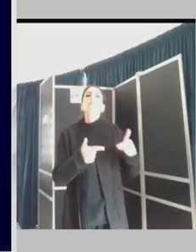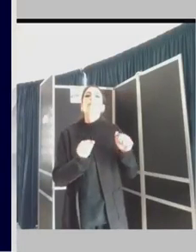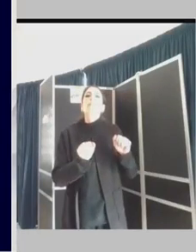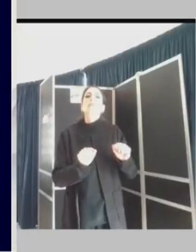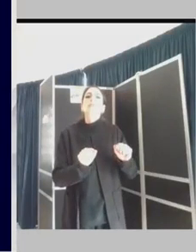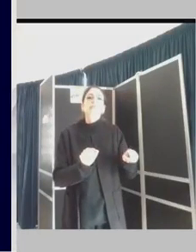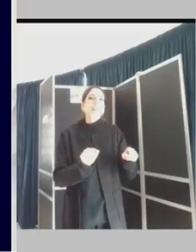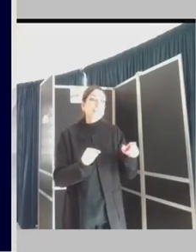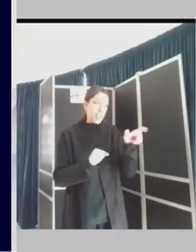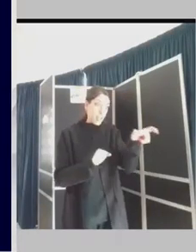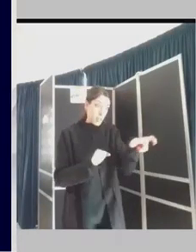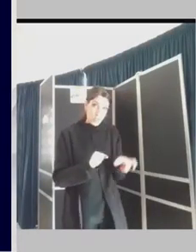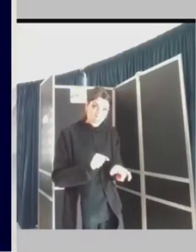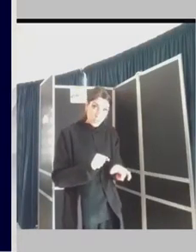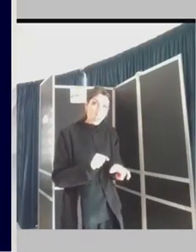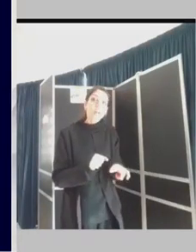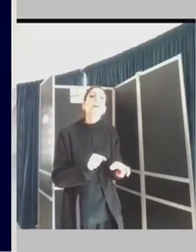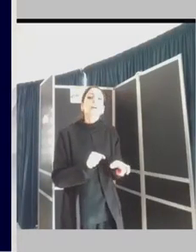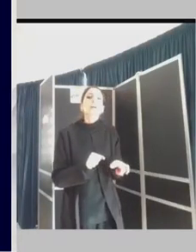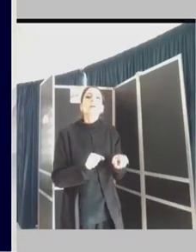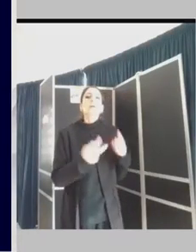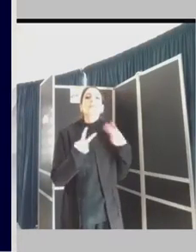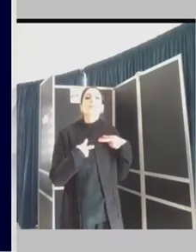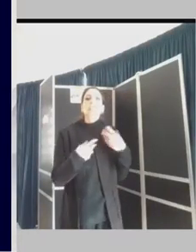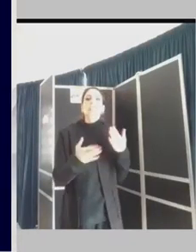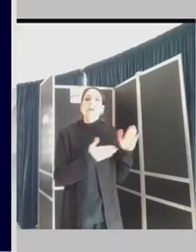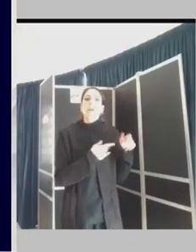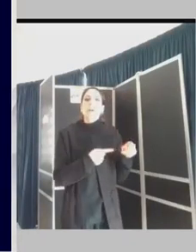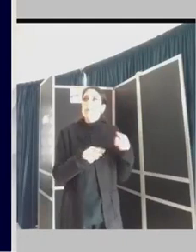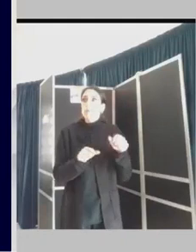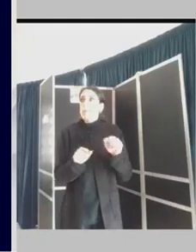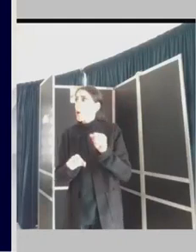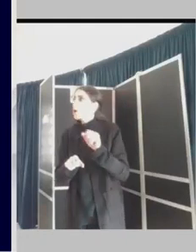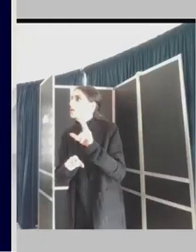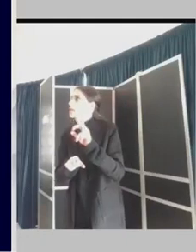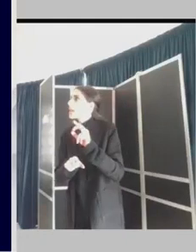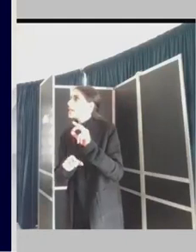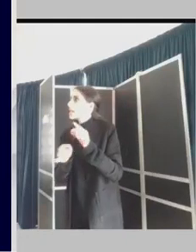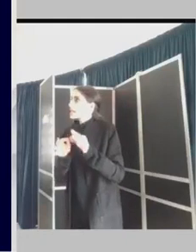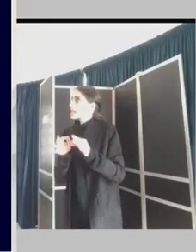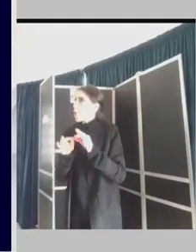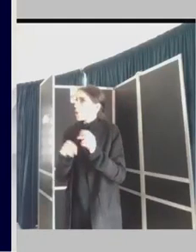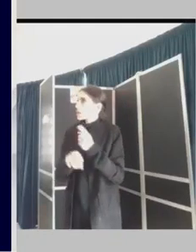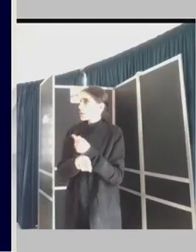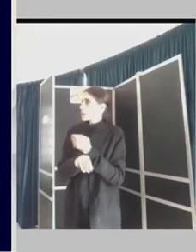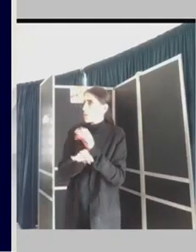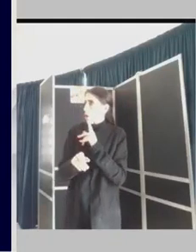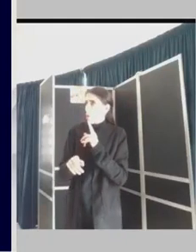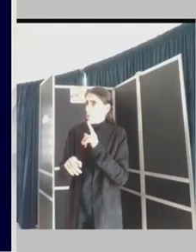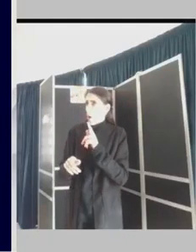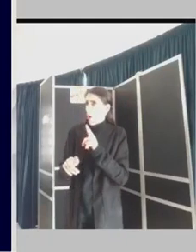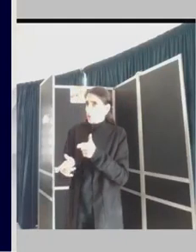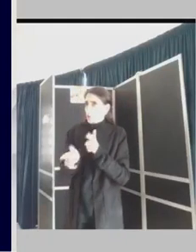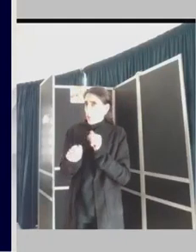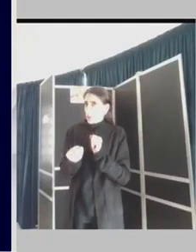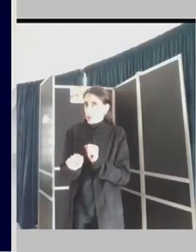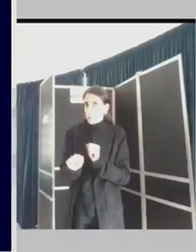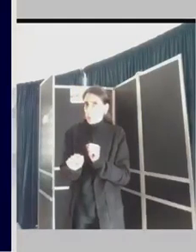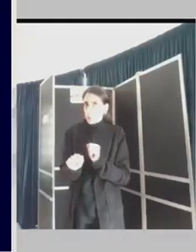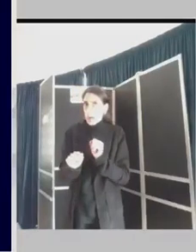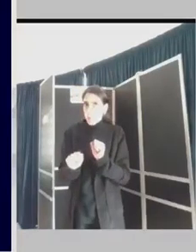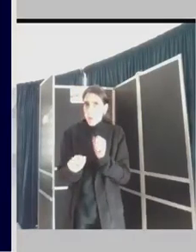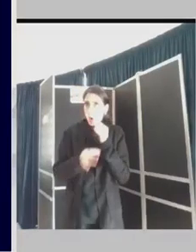Se il Presidente ce lo consente, 30 secondi per vedere come funziona la manovra di Amici, che è determinante e salva la vita. Io credo... Certo che sia, a conclusione